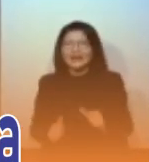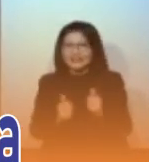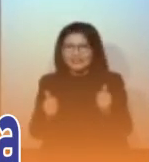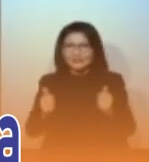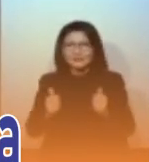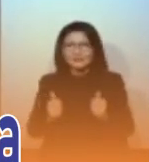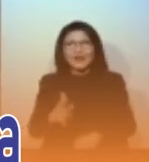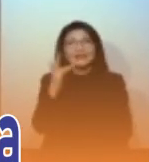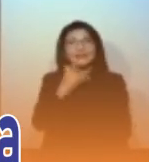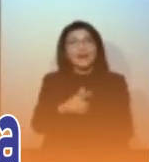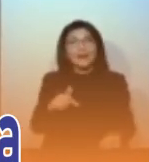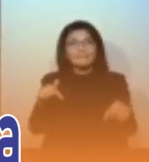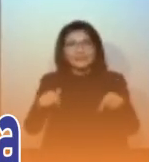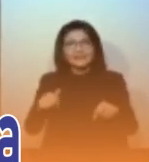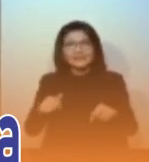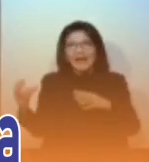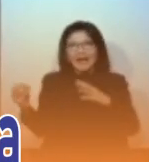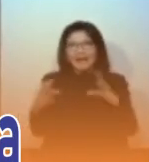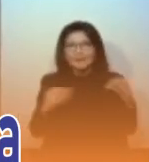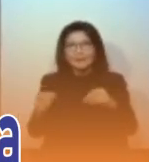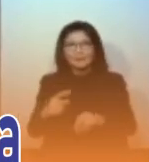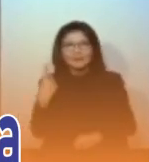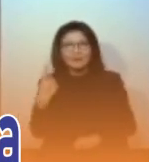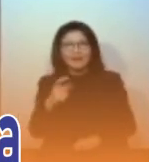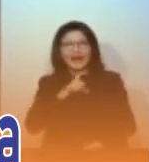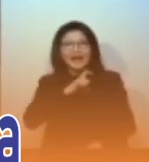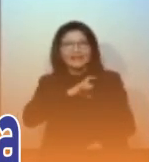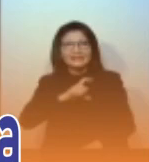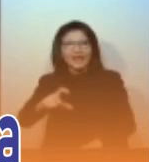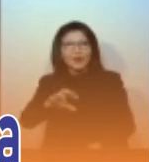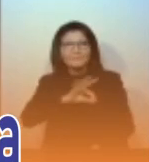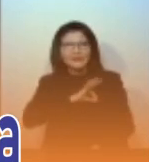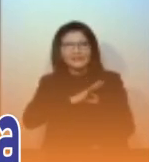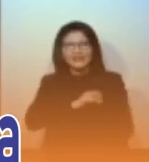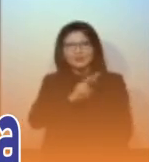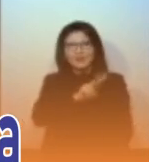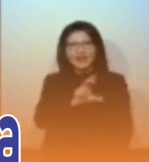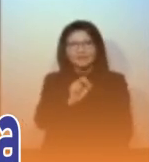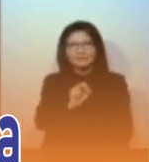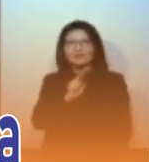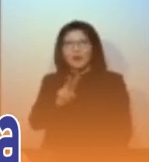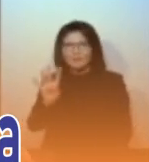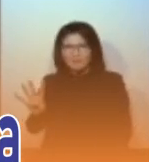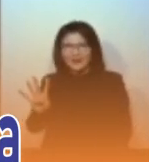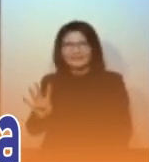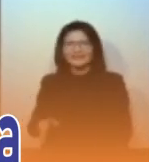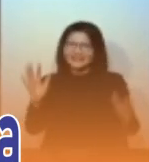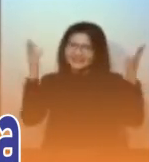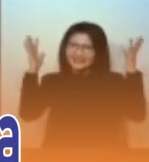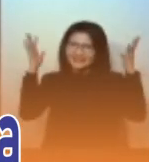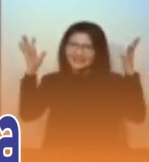tetaplah bersama kami di debat pertama calon presiden 2024.